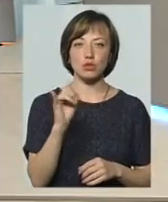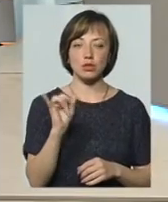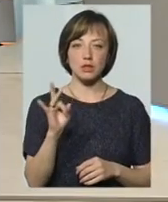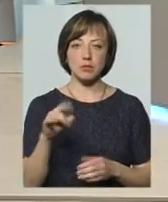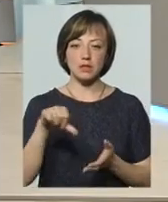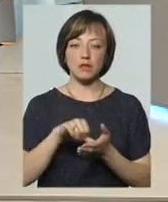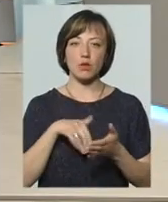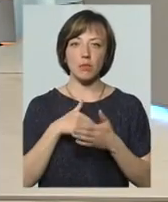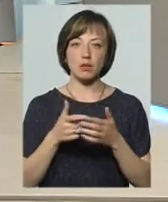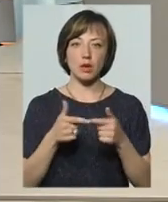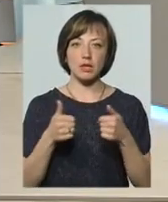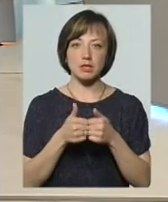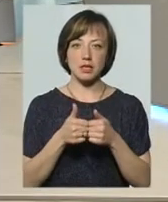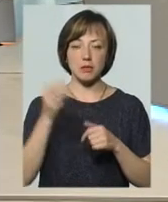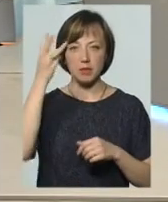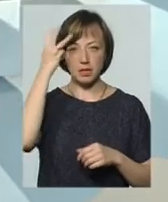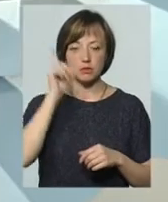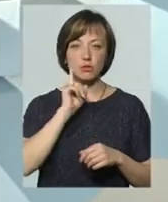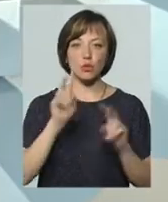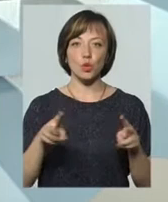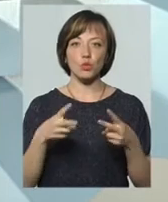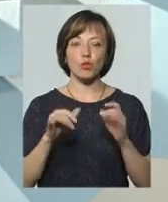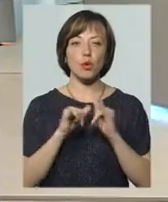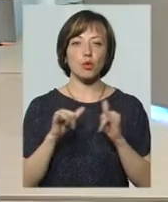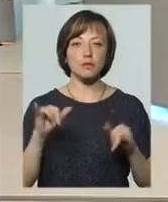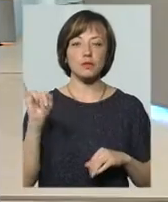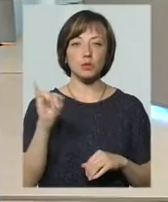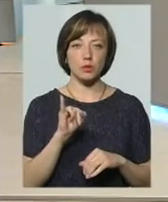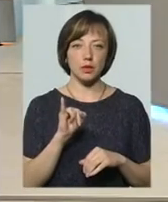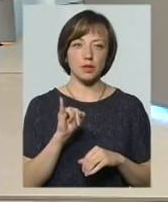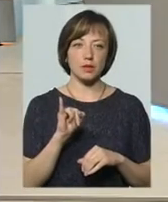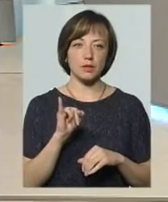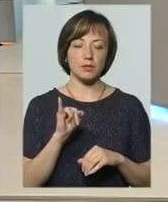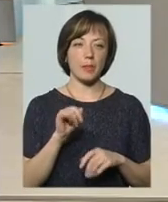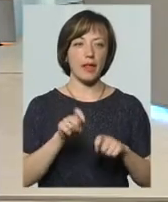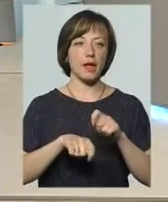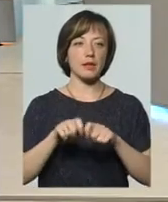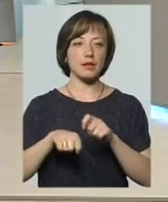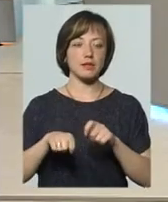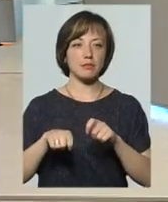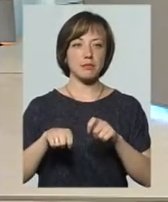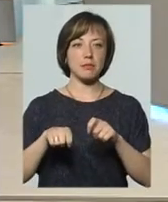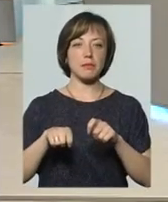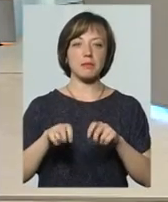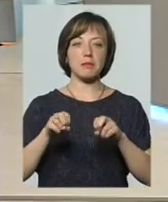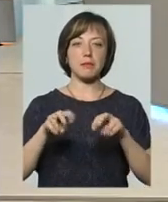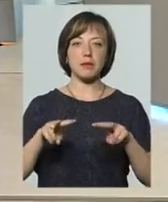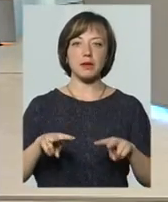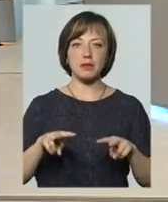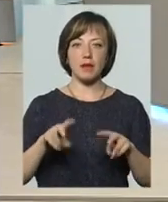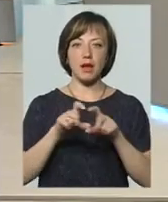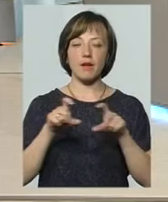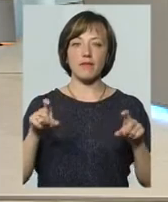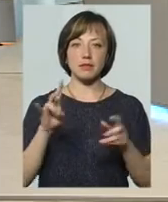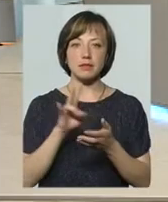громадської організації Хмельницький молодіжний клуб розвитку і експерт АСТАР, агенції